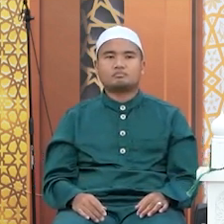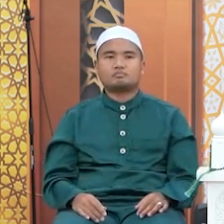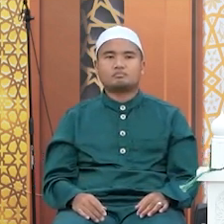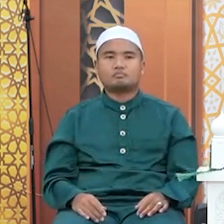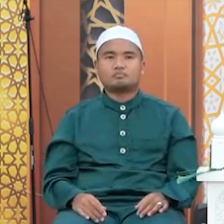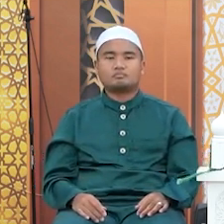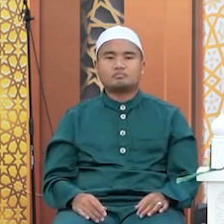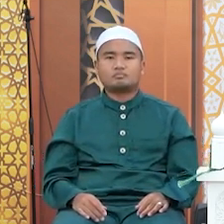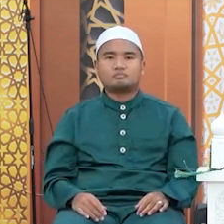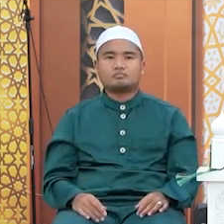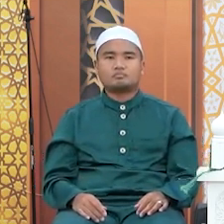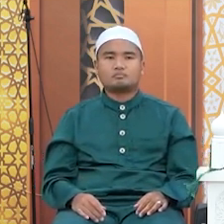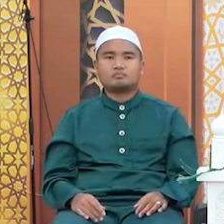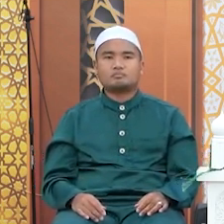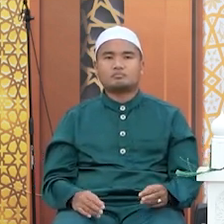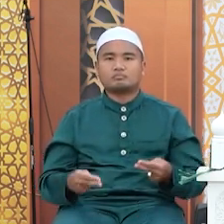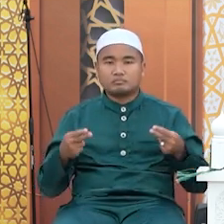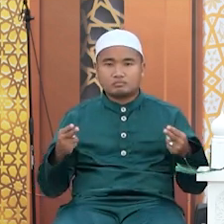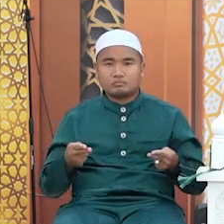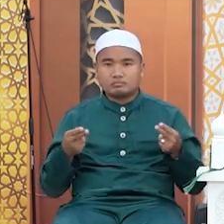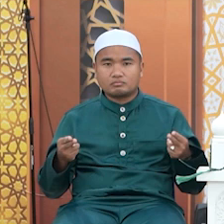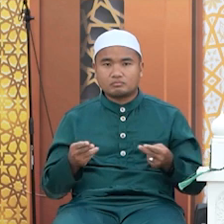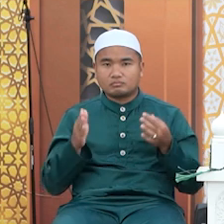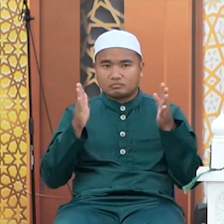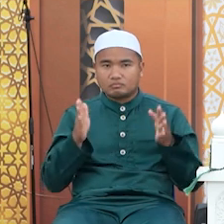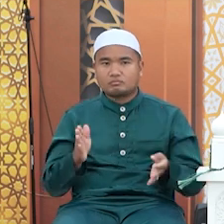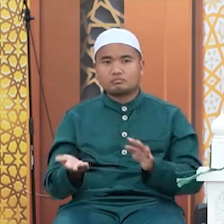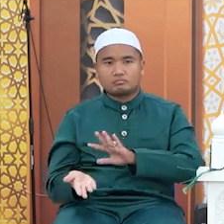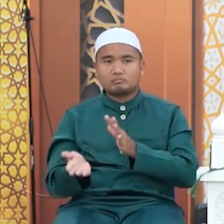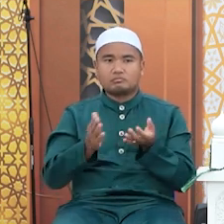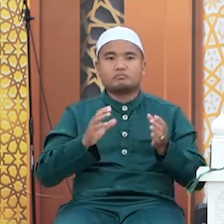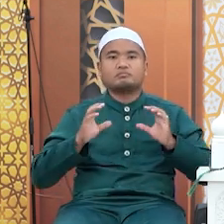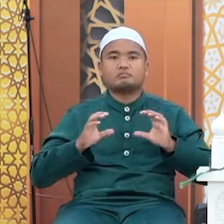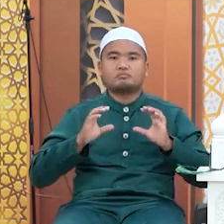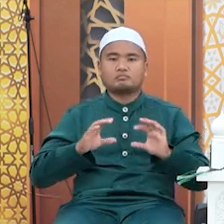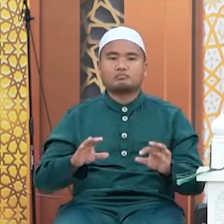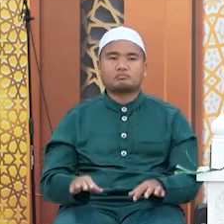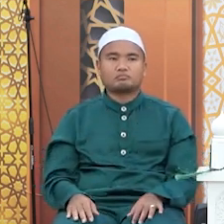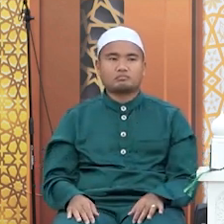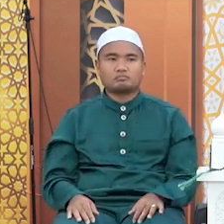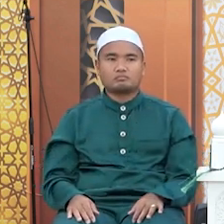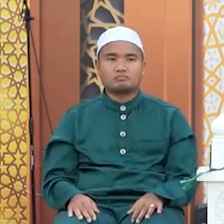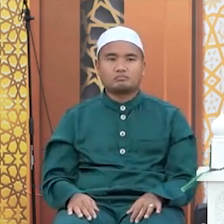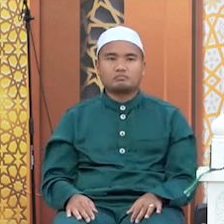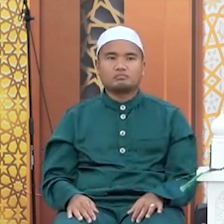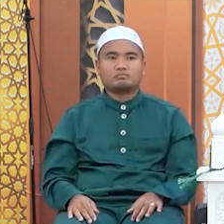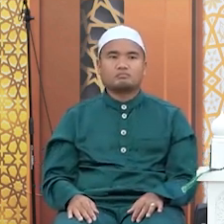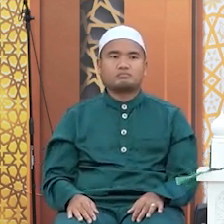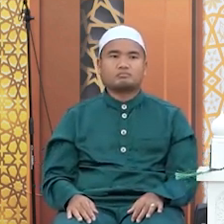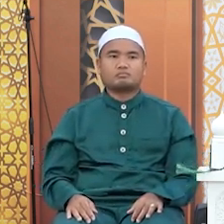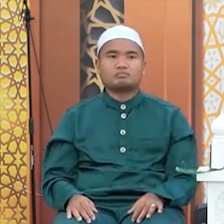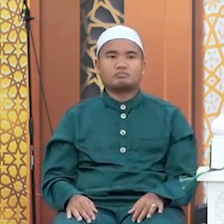waktu dia mudah, tak ayah kita ni tunggu waris, 3 hari setengah baru tanang. Kadang-kadang, dia tak, dia cepat.